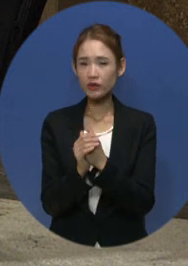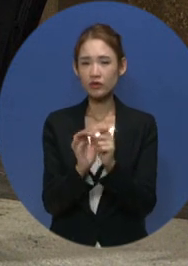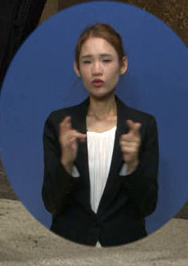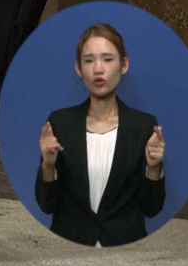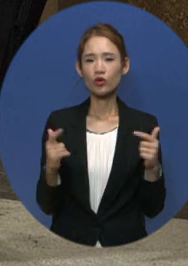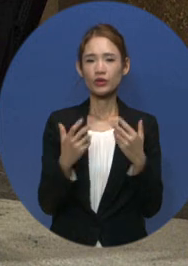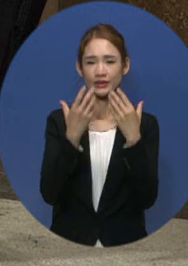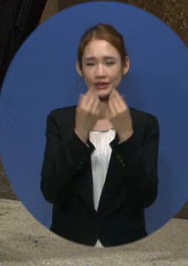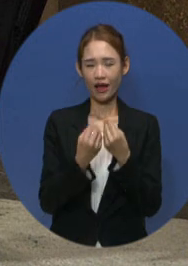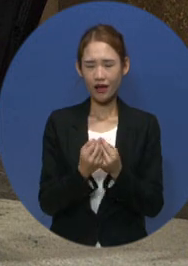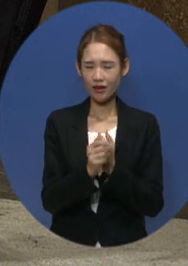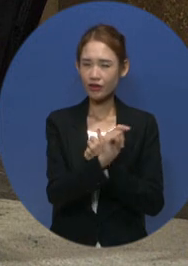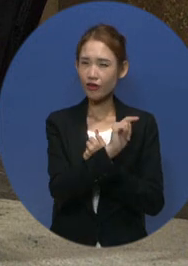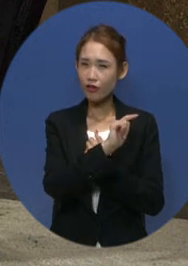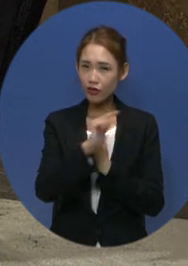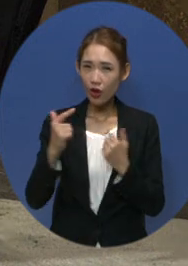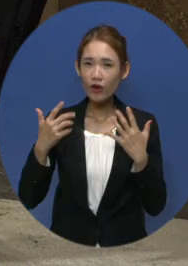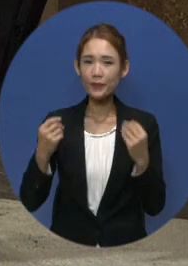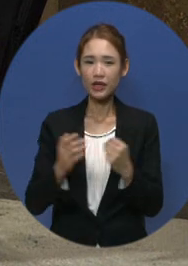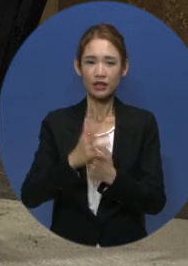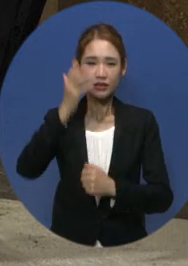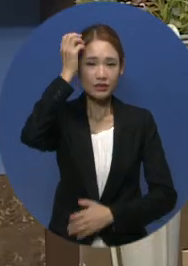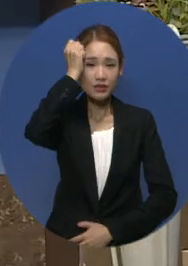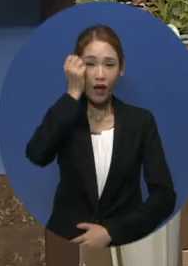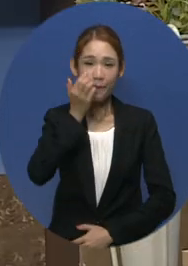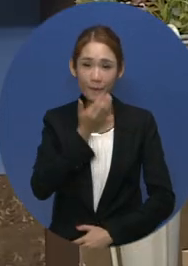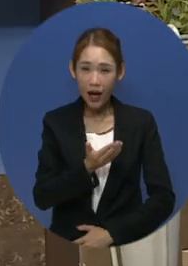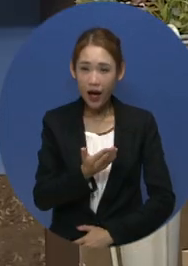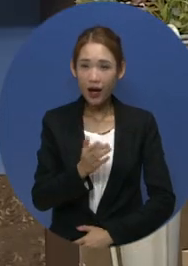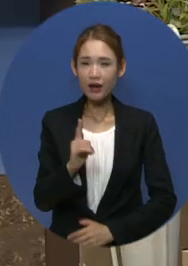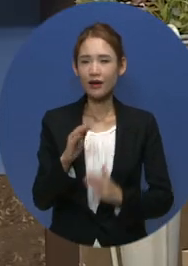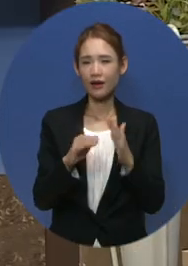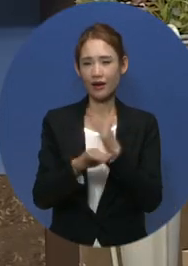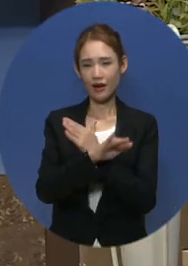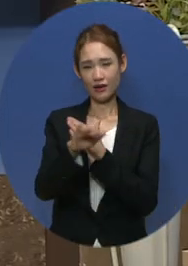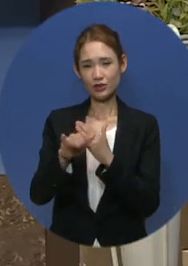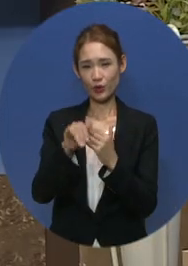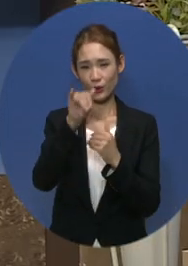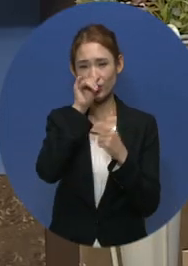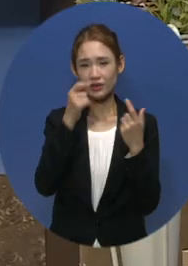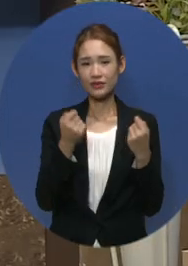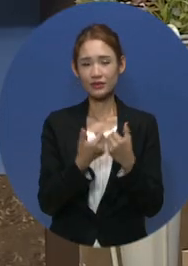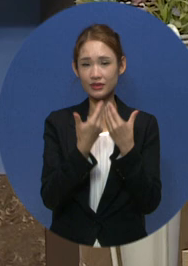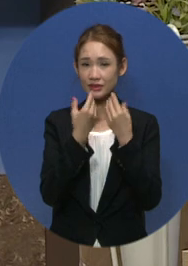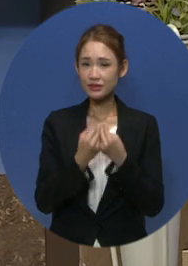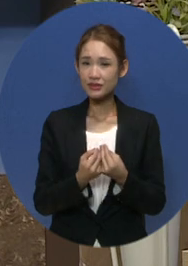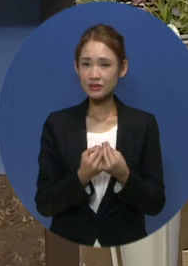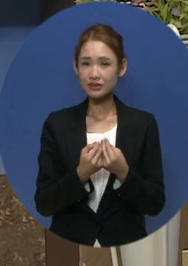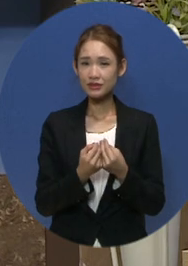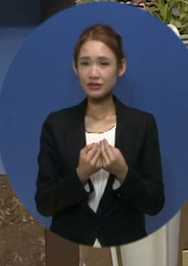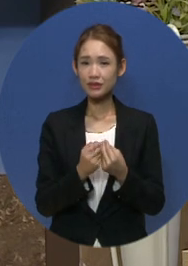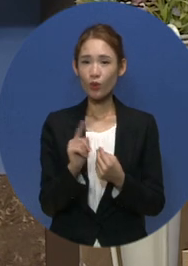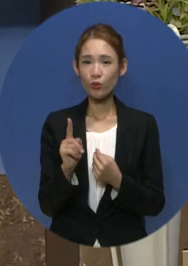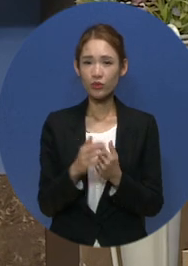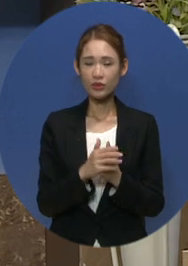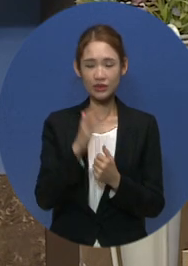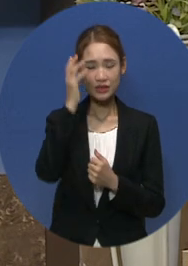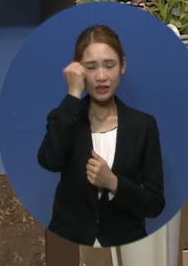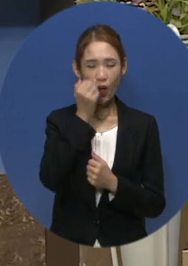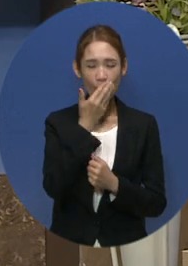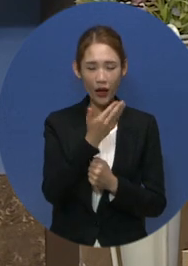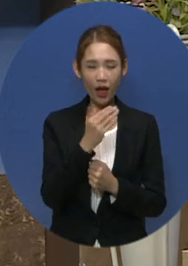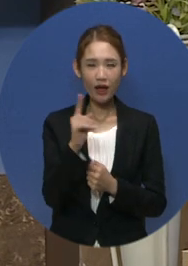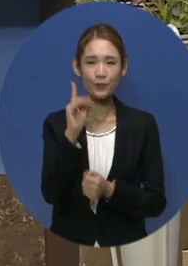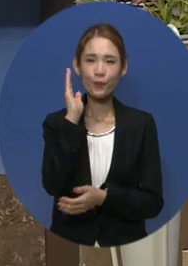사례가 있다 보니까 네, 네. 좀 기억에 남는 네. 어떤 또 가정도 있을 것 네, 같고 네. 그런 사례들이 있을 것 같은데 네. 기억에 남는